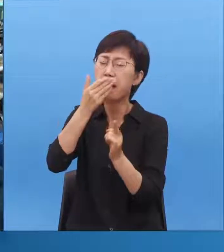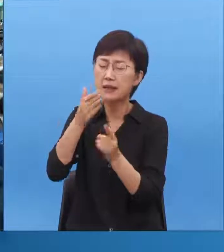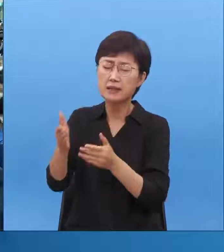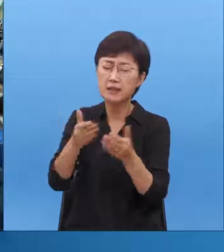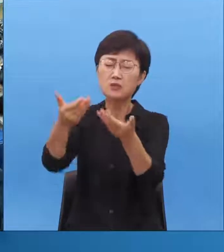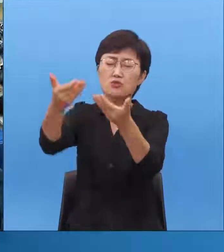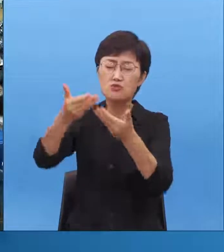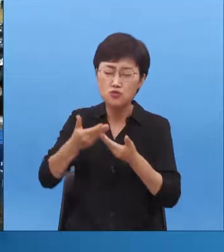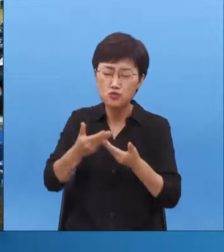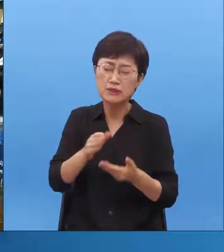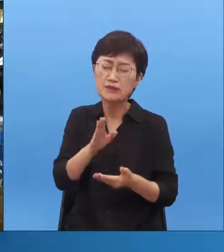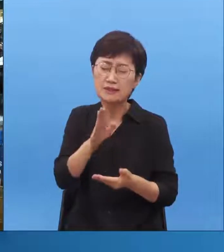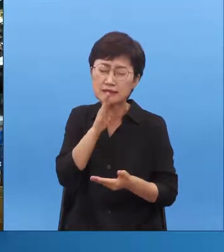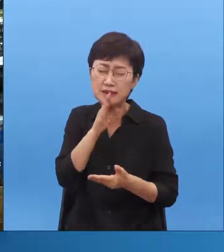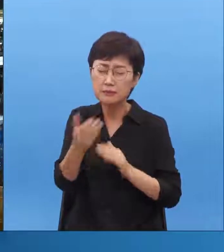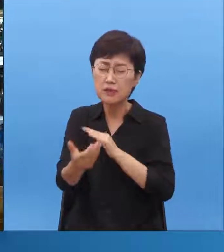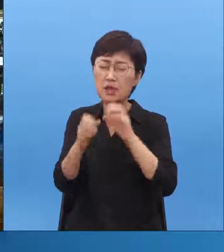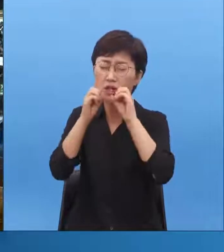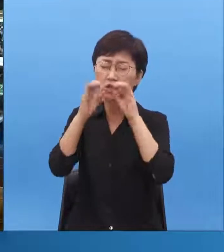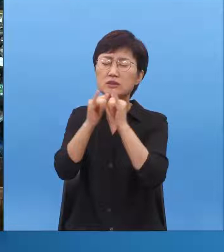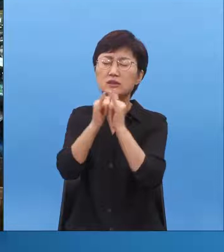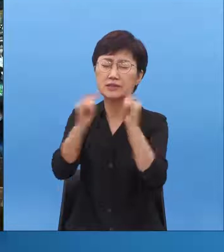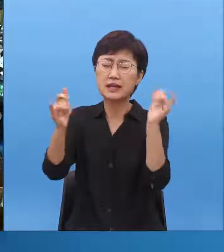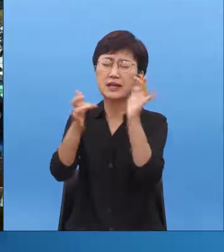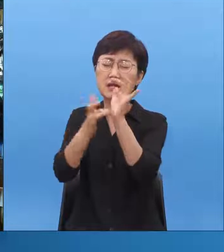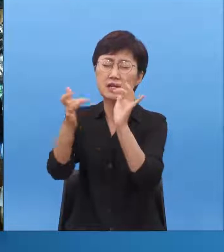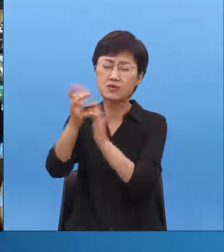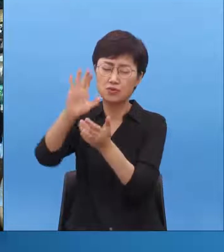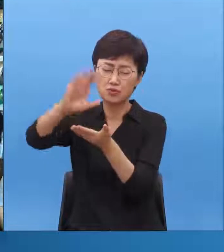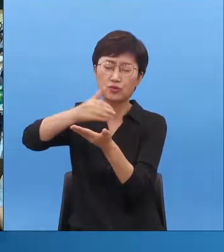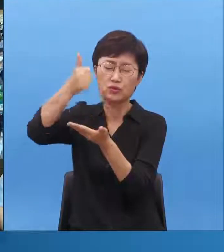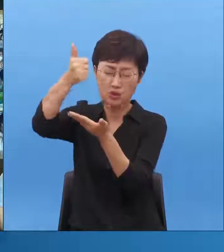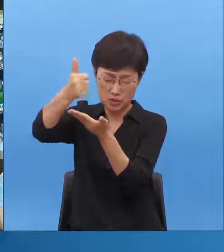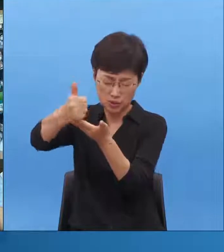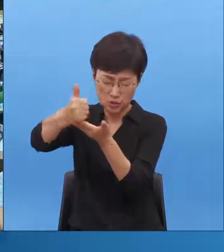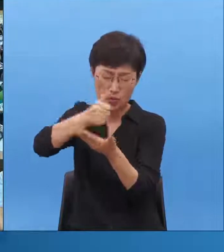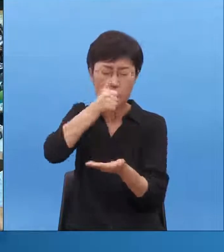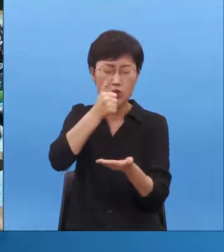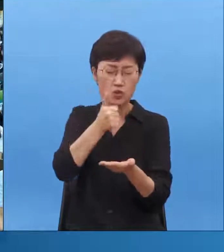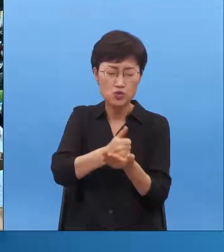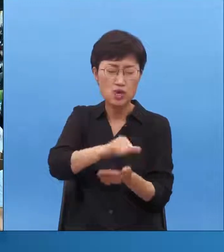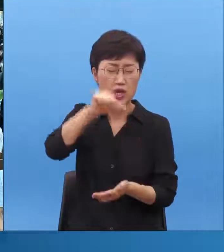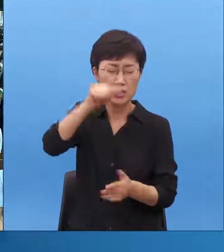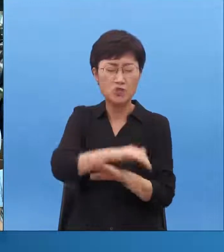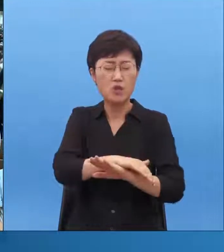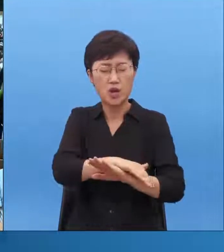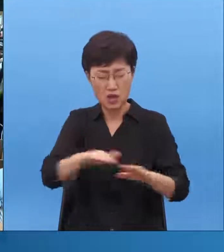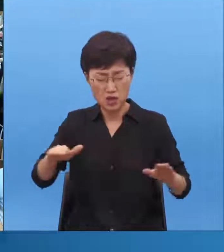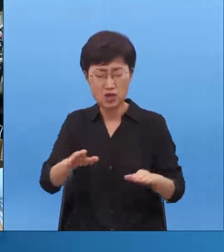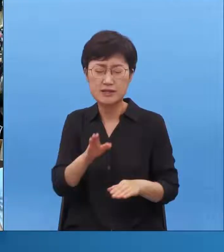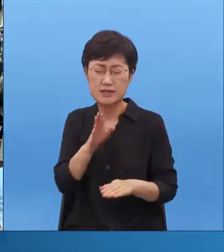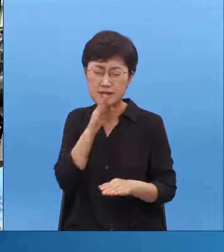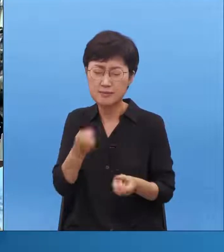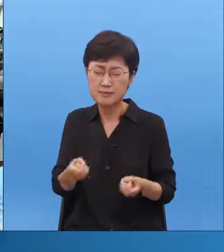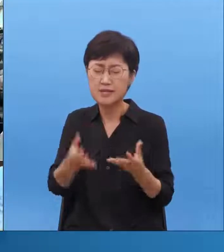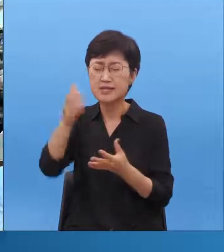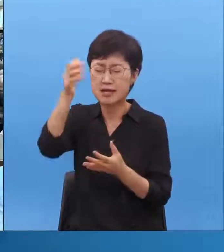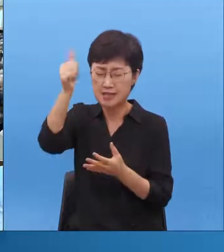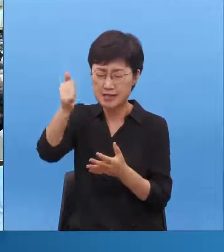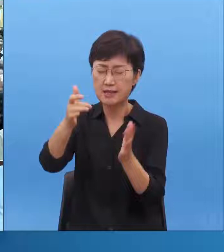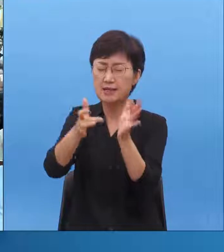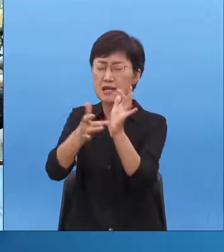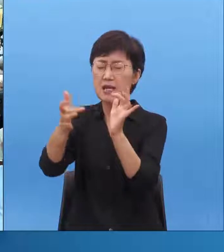선지자 예수 그리스도, 죄와 저주를 해결하신 참 제사장 예수 그리스도, 사단의 머리를 깨뜨리신 참왕